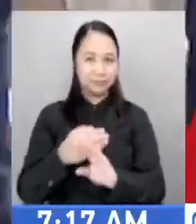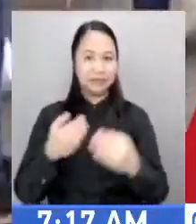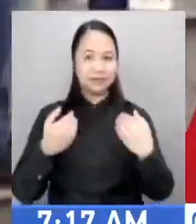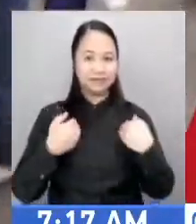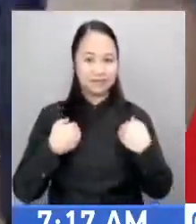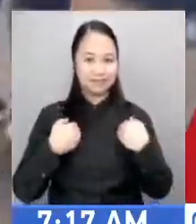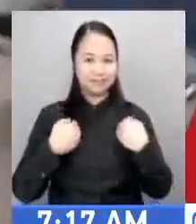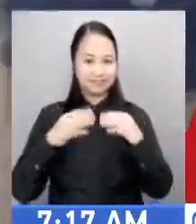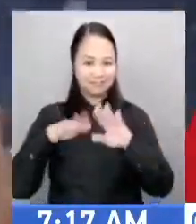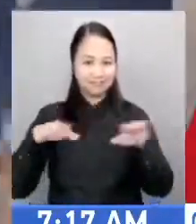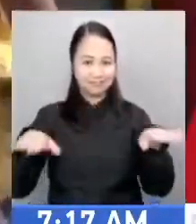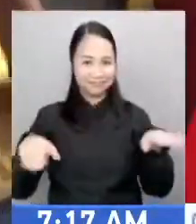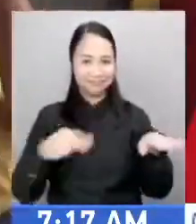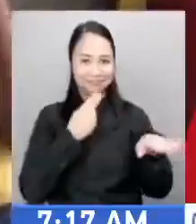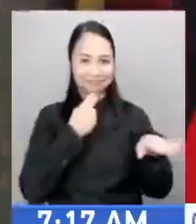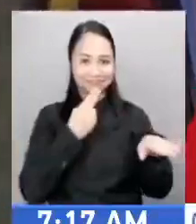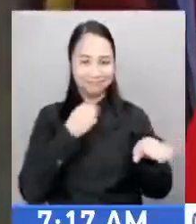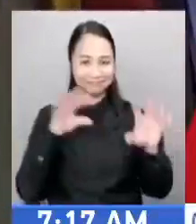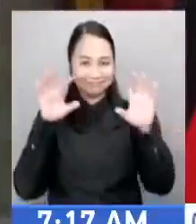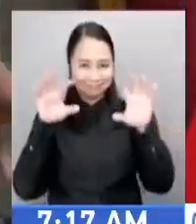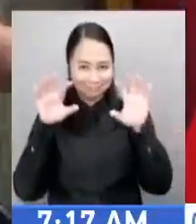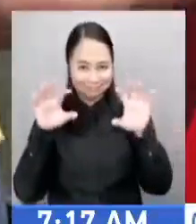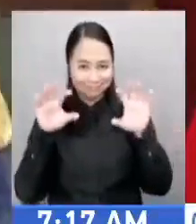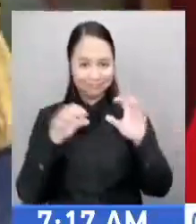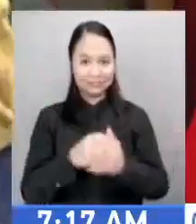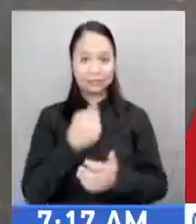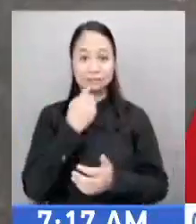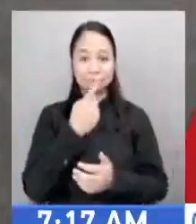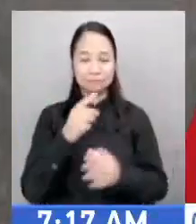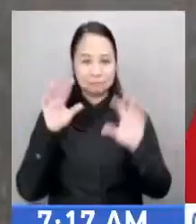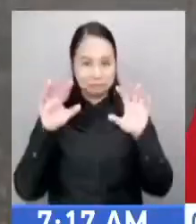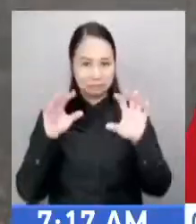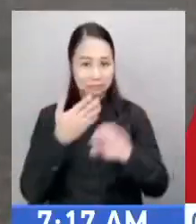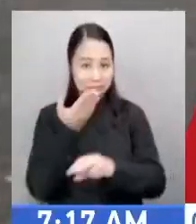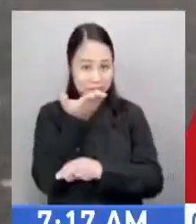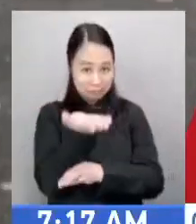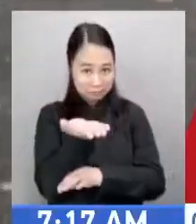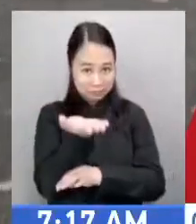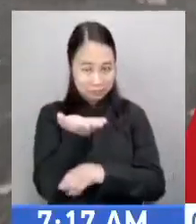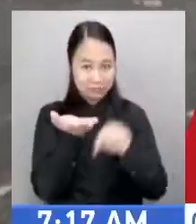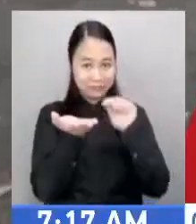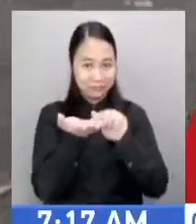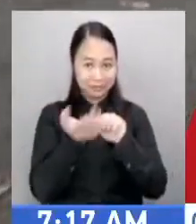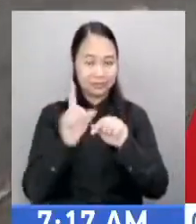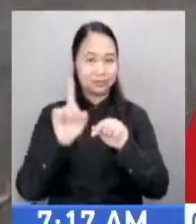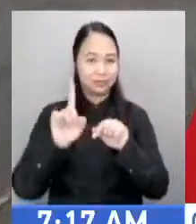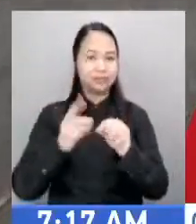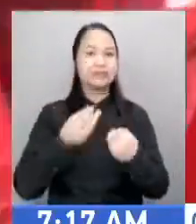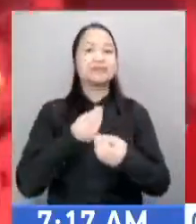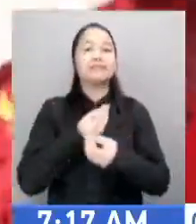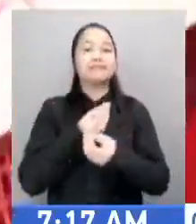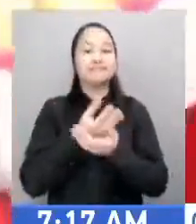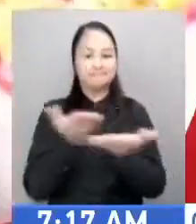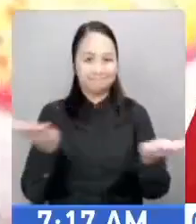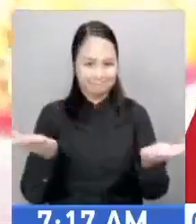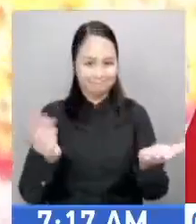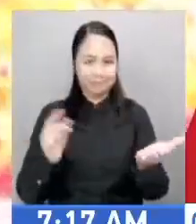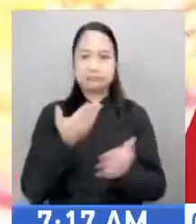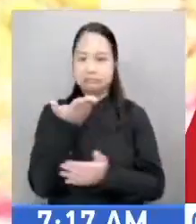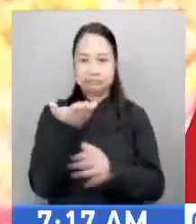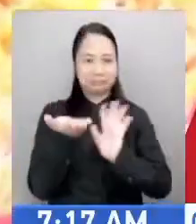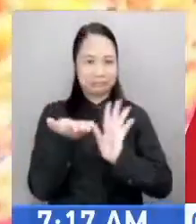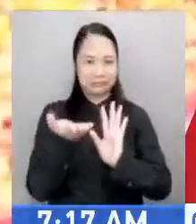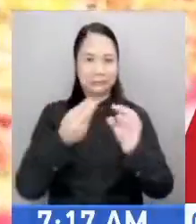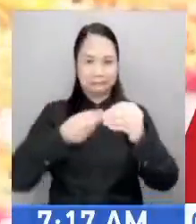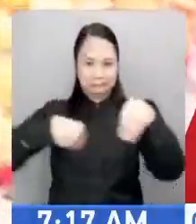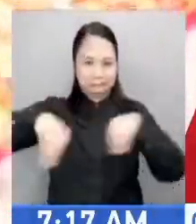may twist ito. Imbes kasi na sila ang manghingi ng treats, namigay sila ng mga candy, chocolates at laruan sa mga kapwa bata